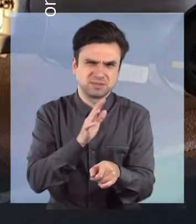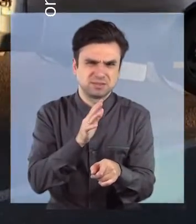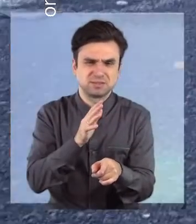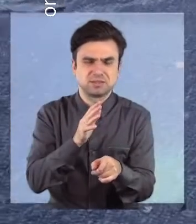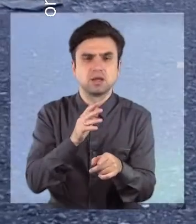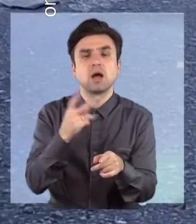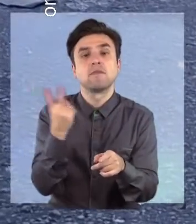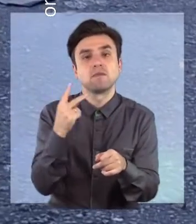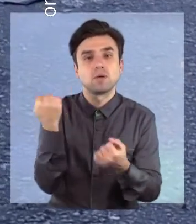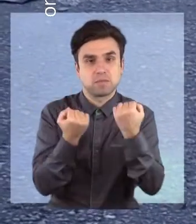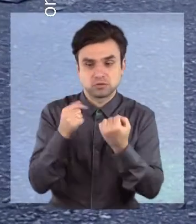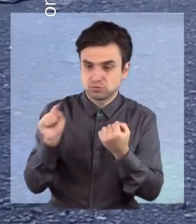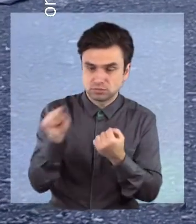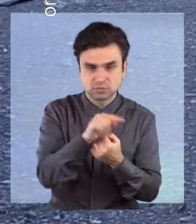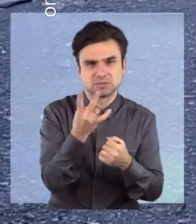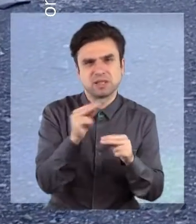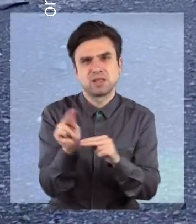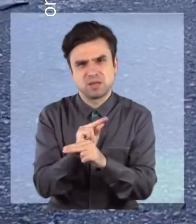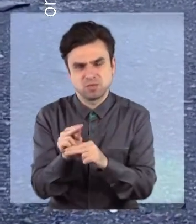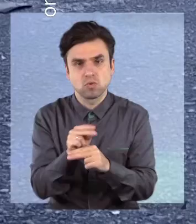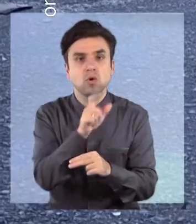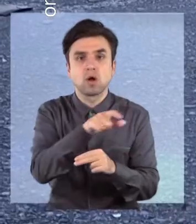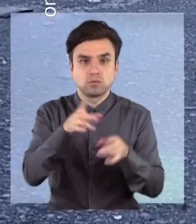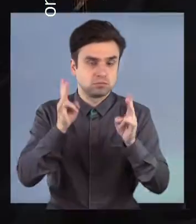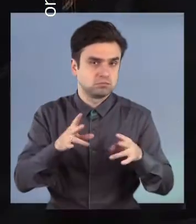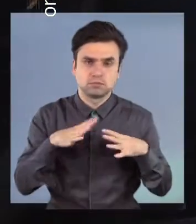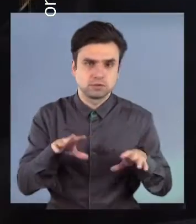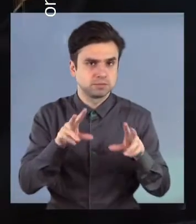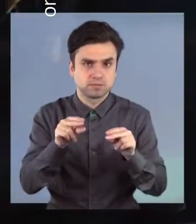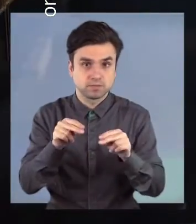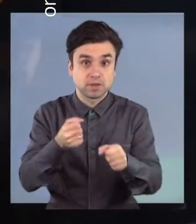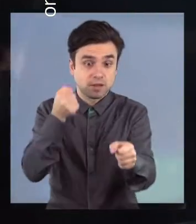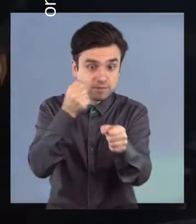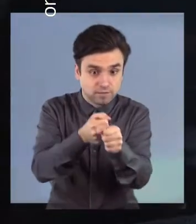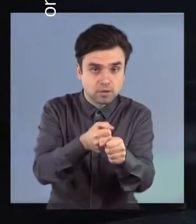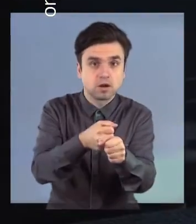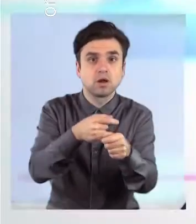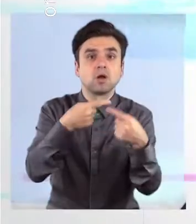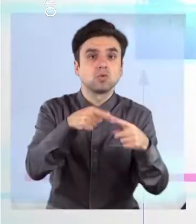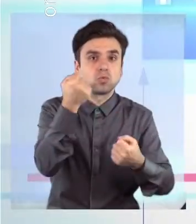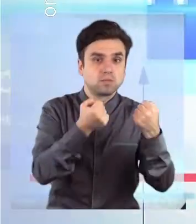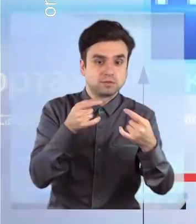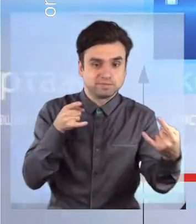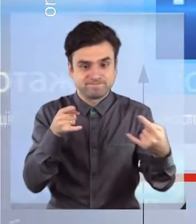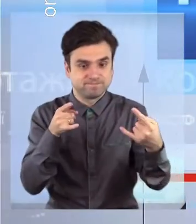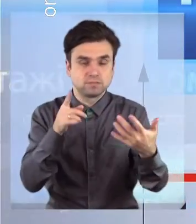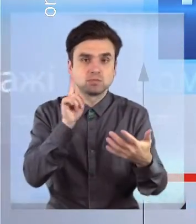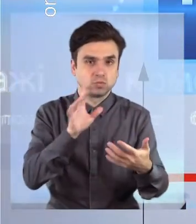у іномарки зім'ята задня частина кузова. Через аварію на головній вулиці утворився затор.